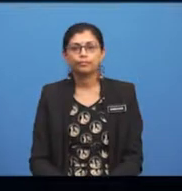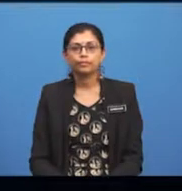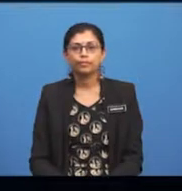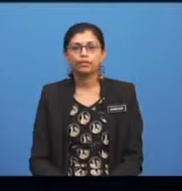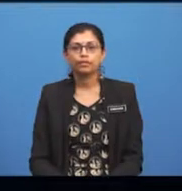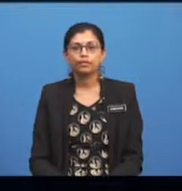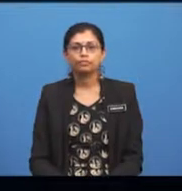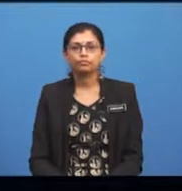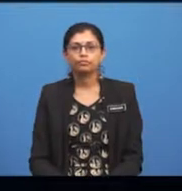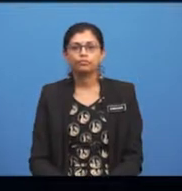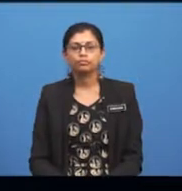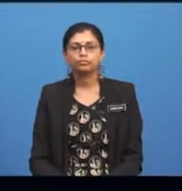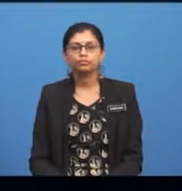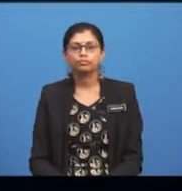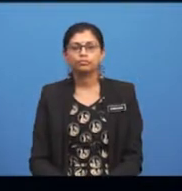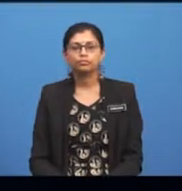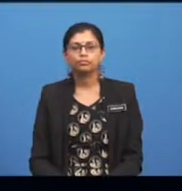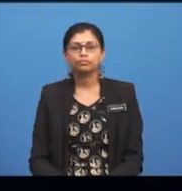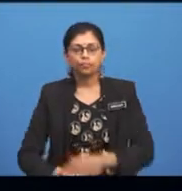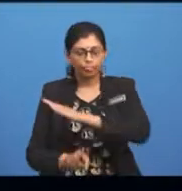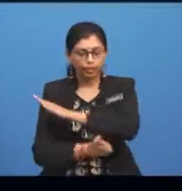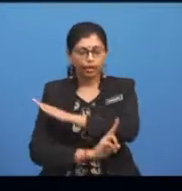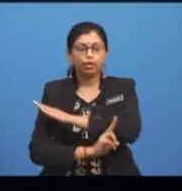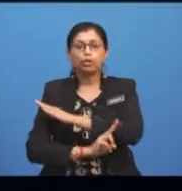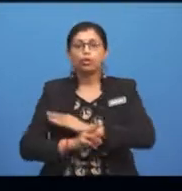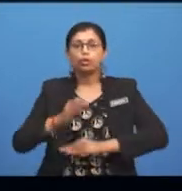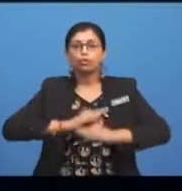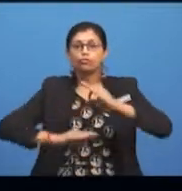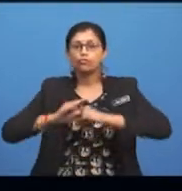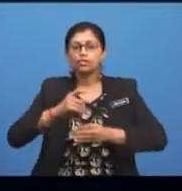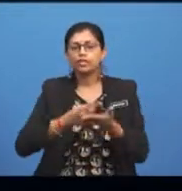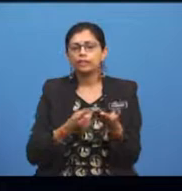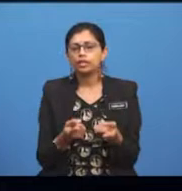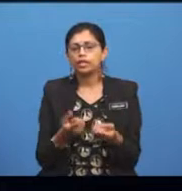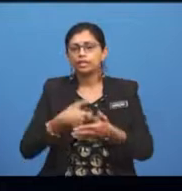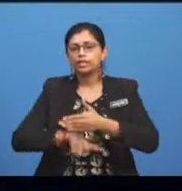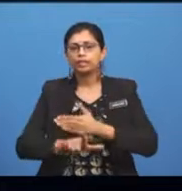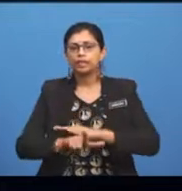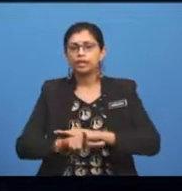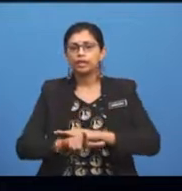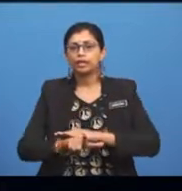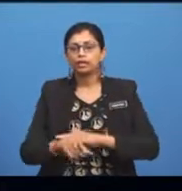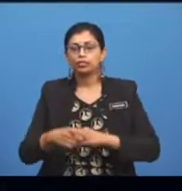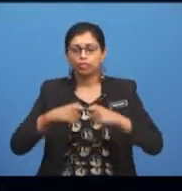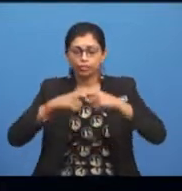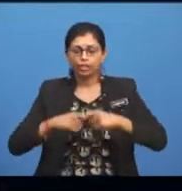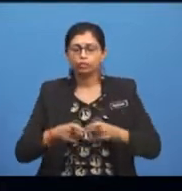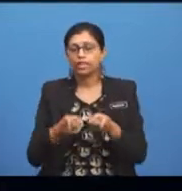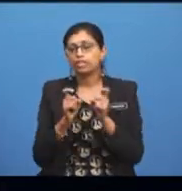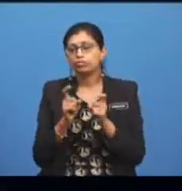Mari kita perhatikan. Hukum fizik apakah yang terlibat dalam menentukan laju linear satelit